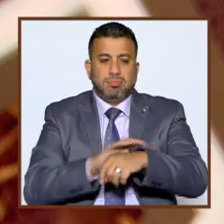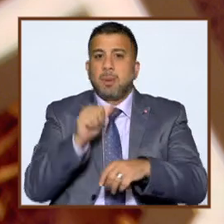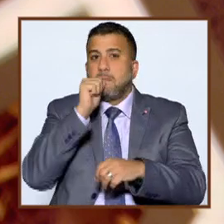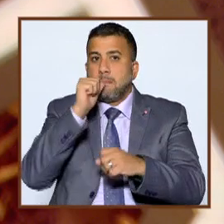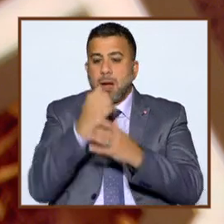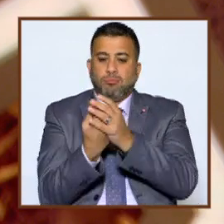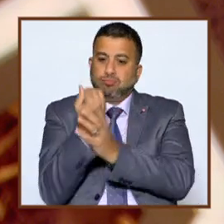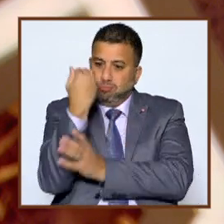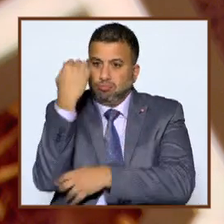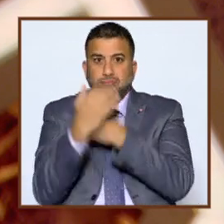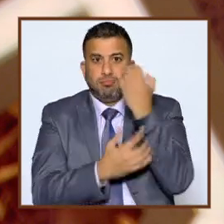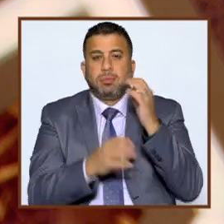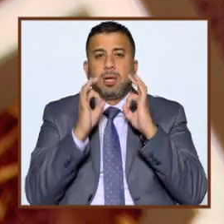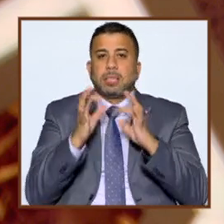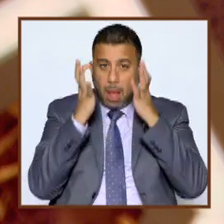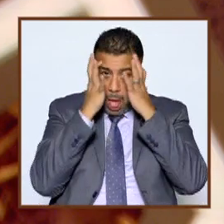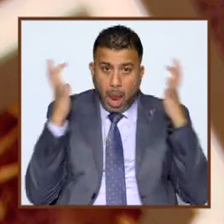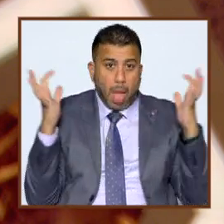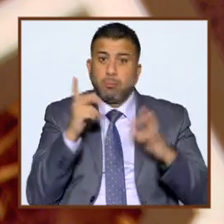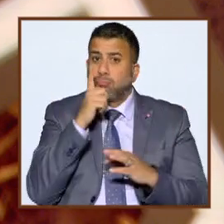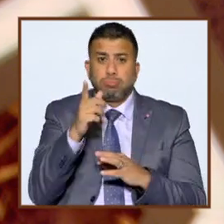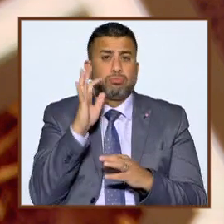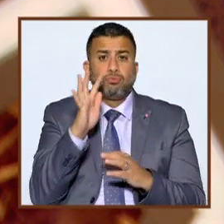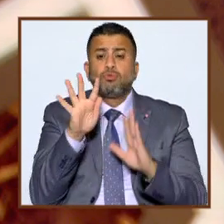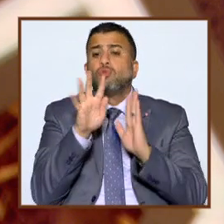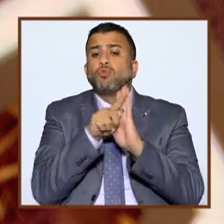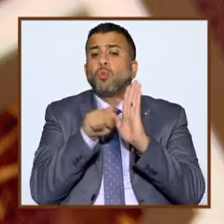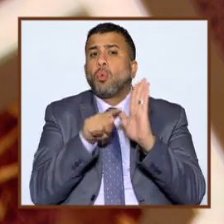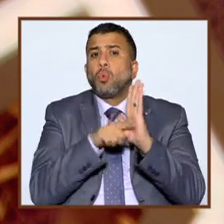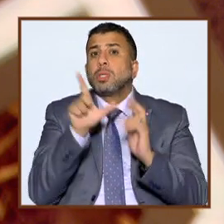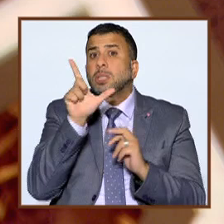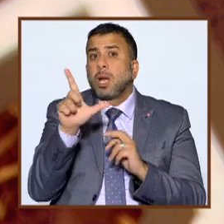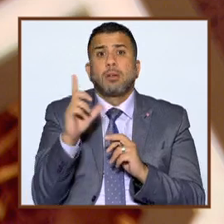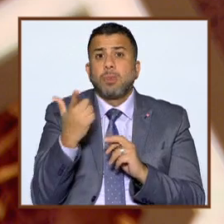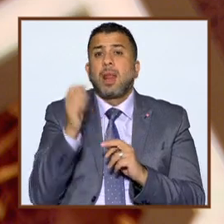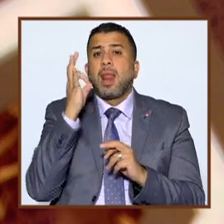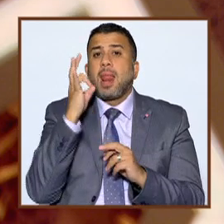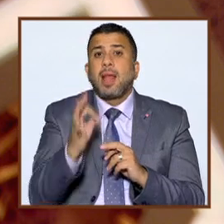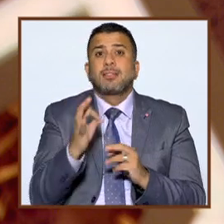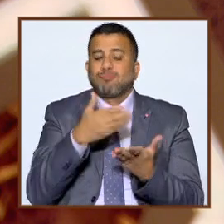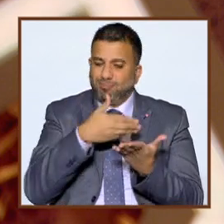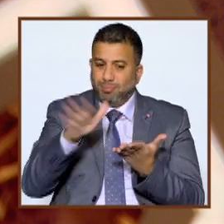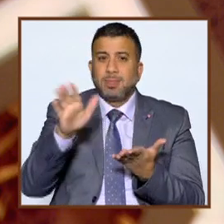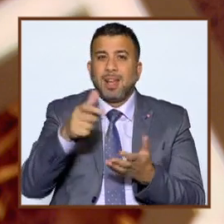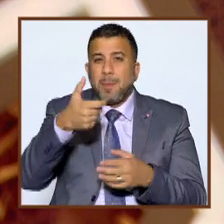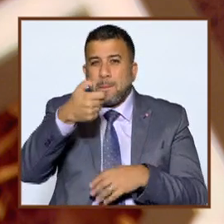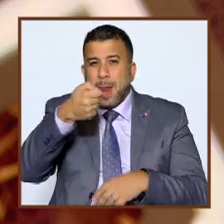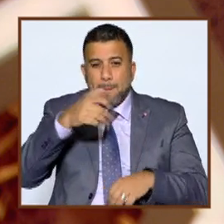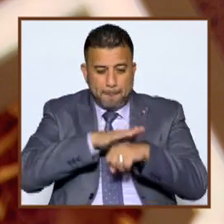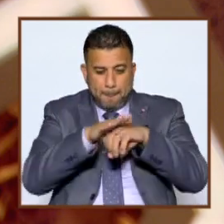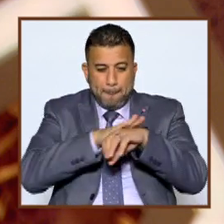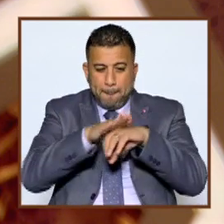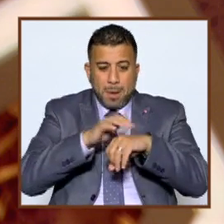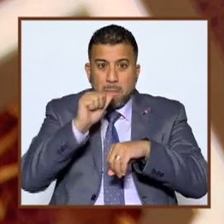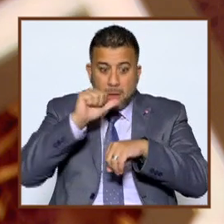البشرة، لأن العلماء نصوا على أن من شروط صحة الوضوء إزالة ما يمنع وصول الماء إلى البشرة.